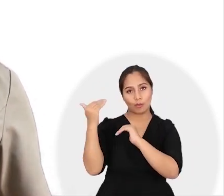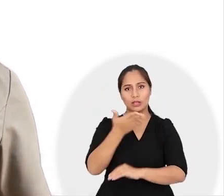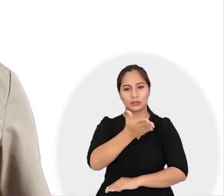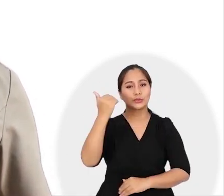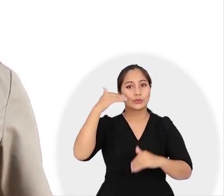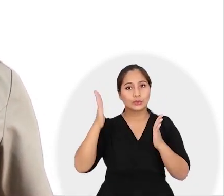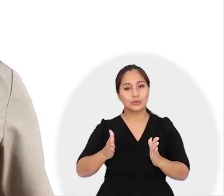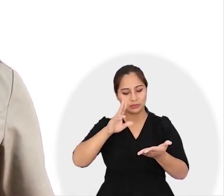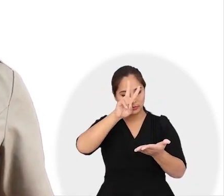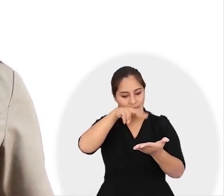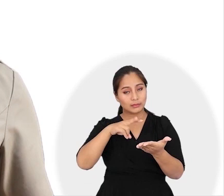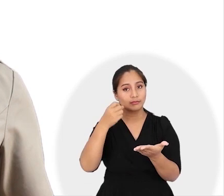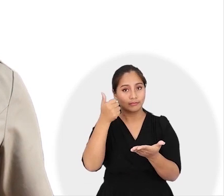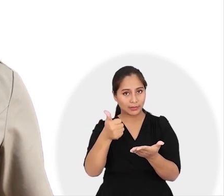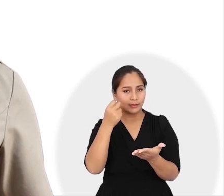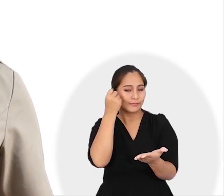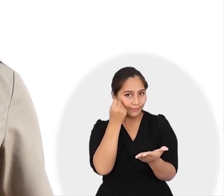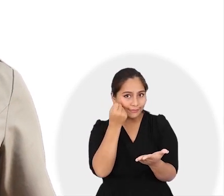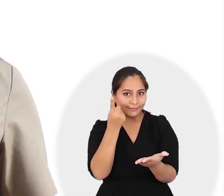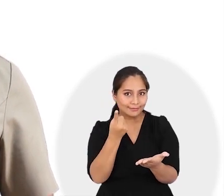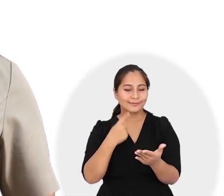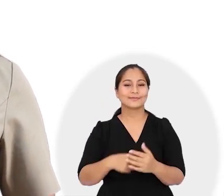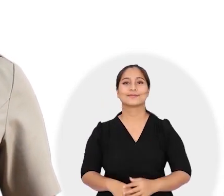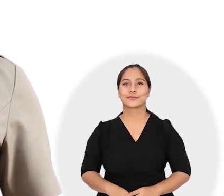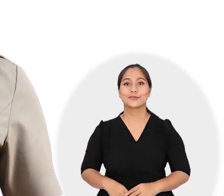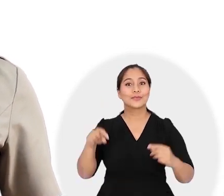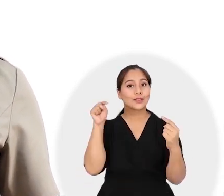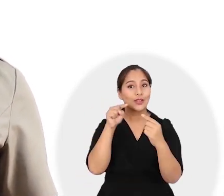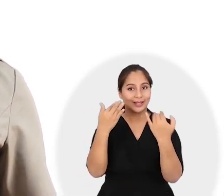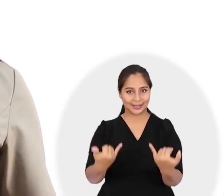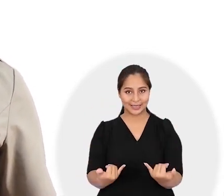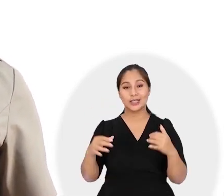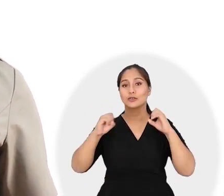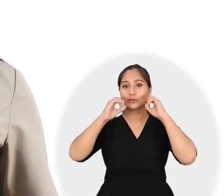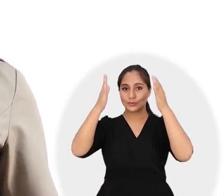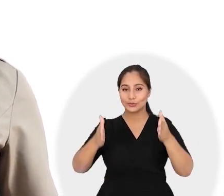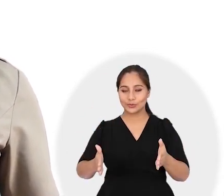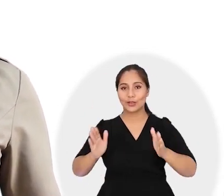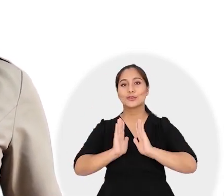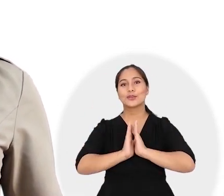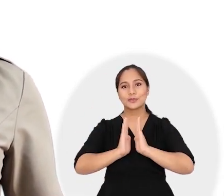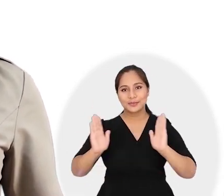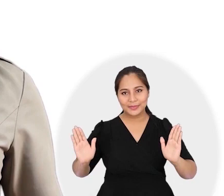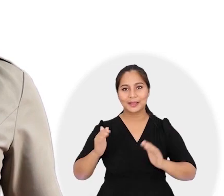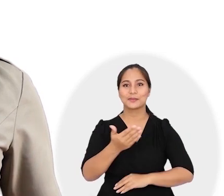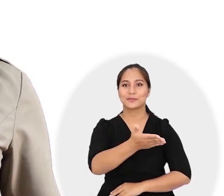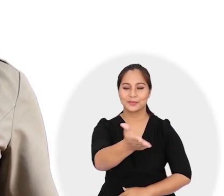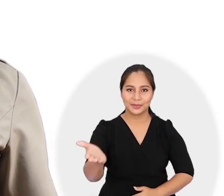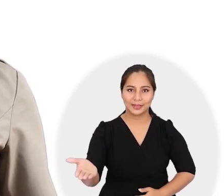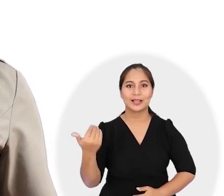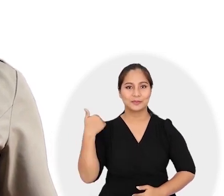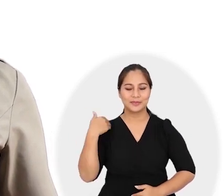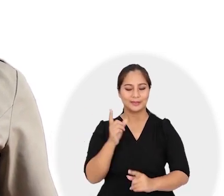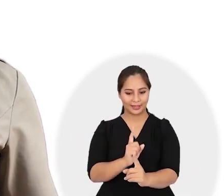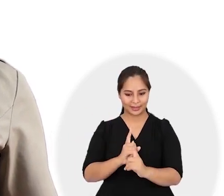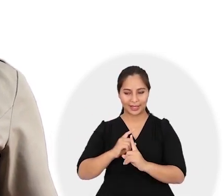านทุกคนคงจะอ่านได้และเข้าใจฉันมาฮอดนี้ครูเองขอขอบใจพวกหลานที่ติด